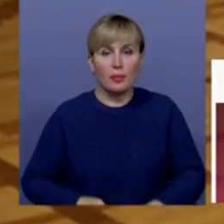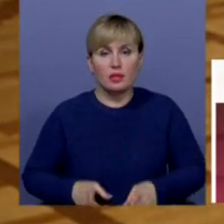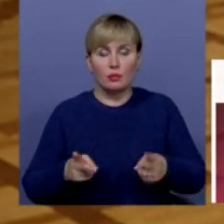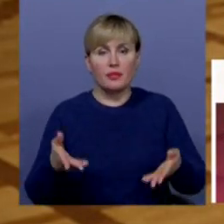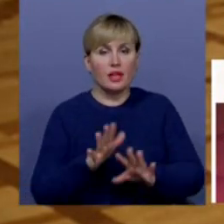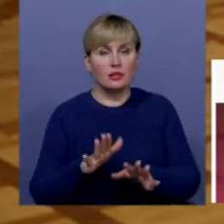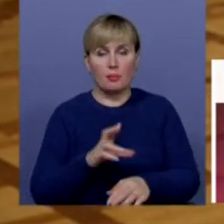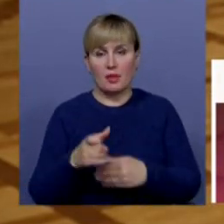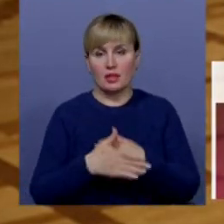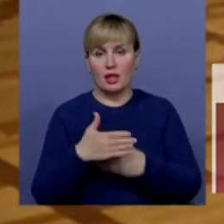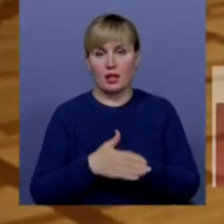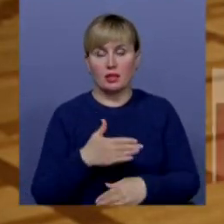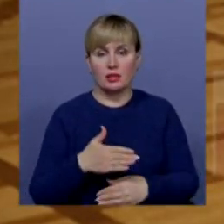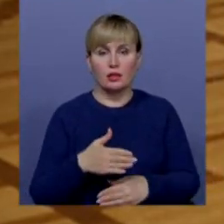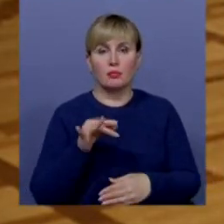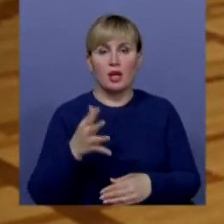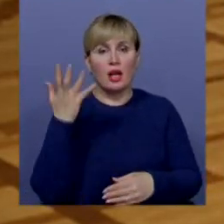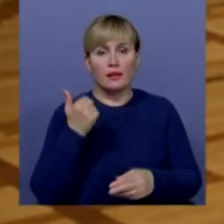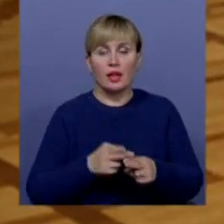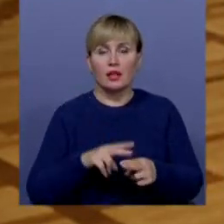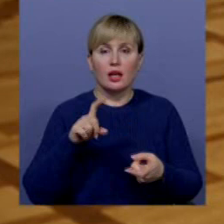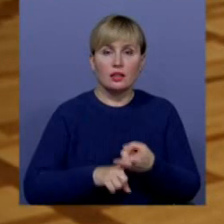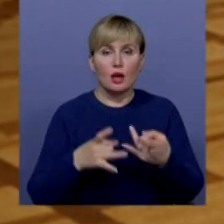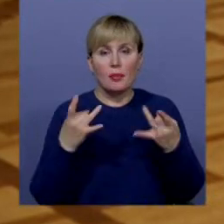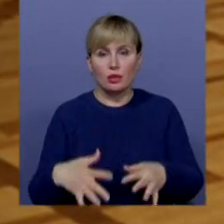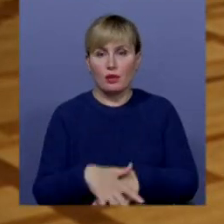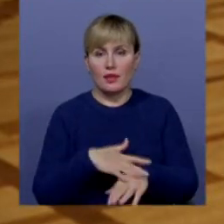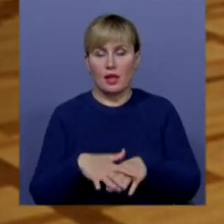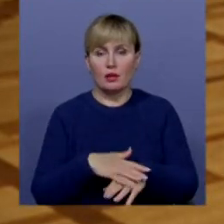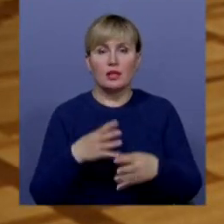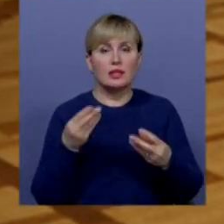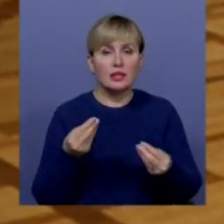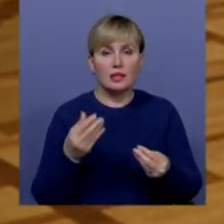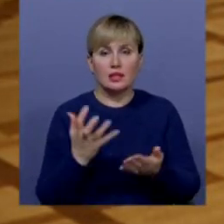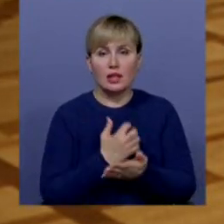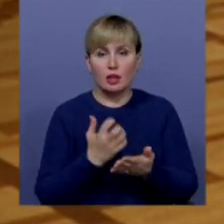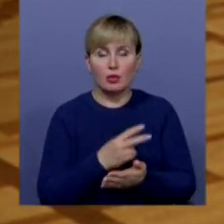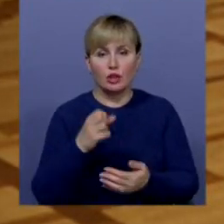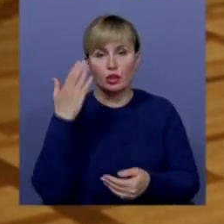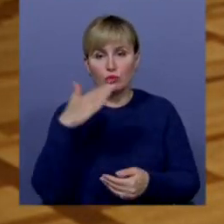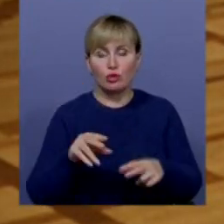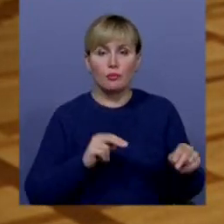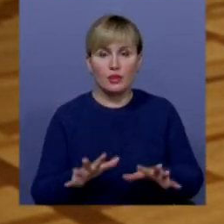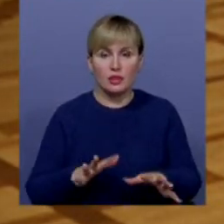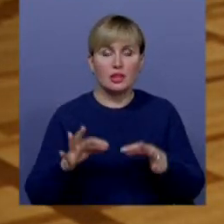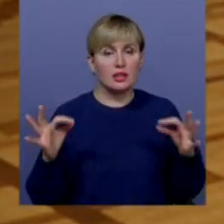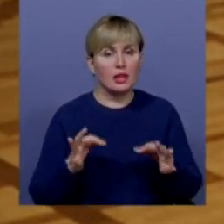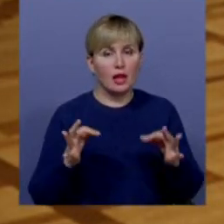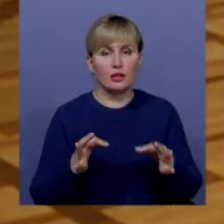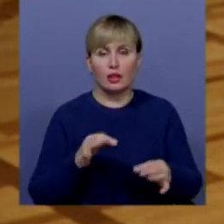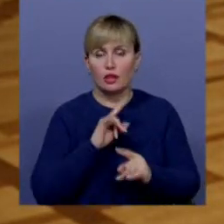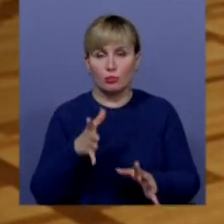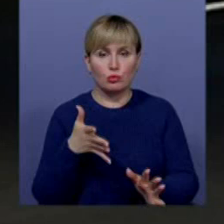не остается безнаказанным. Тем более, когда это касается простого народа. Деньги, заработанные на чужом несчастье, никогда не